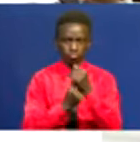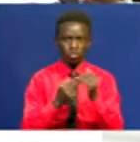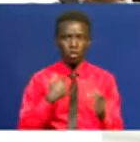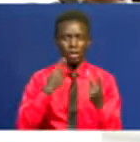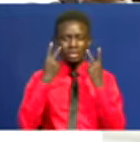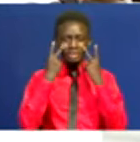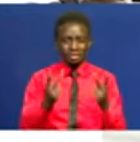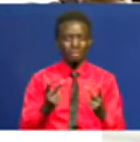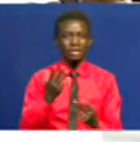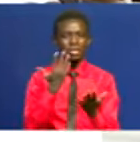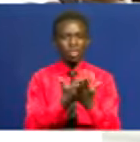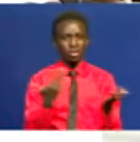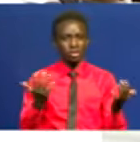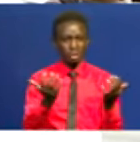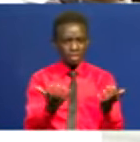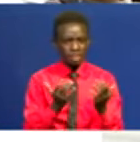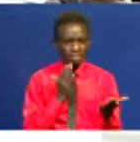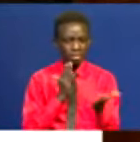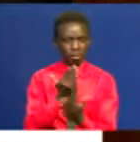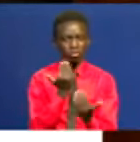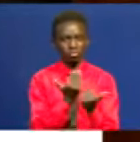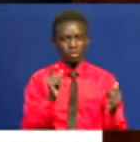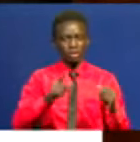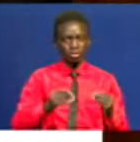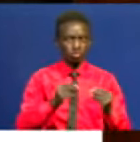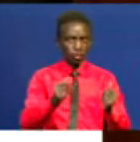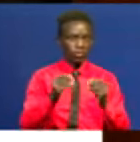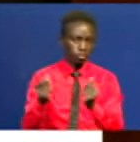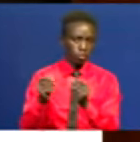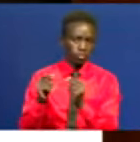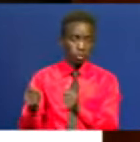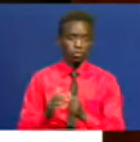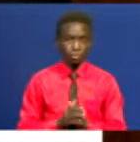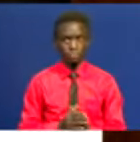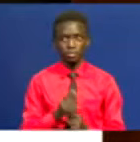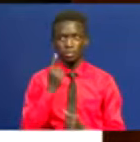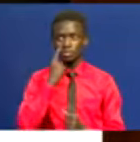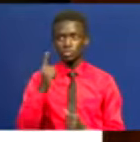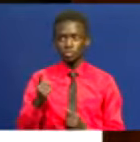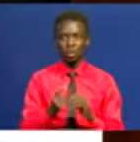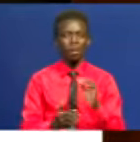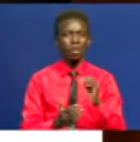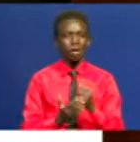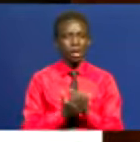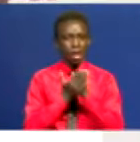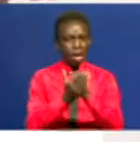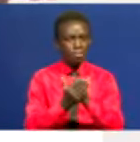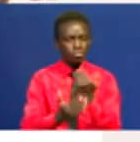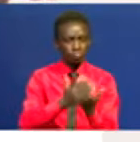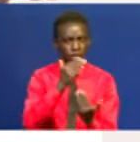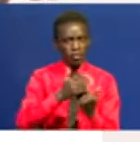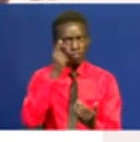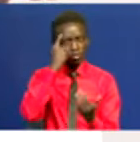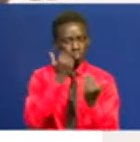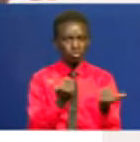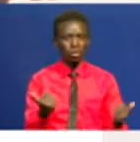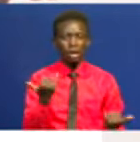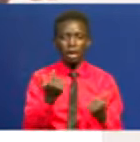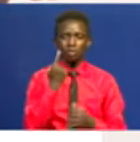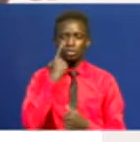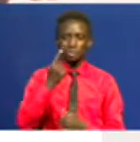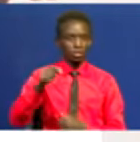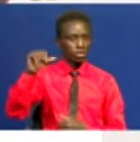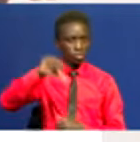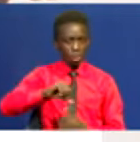katika mfumo wa kutayarisha bajeti. Umma dhidi ya watoto ni hali halisi ambayo inazorota zaidi wakati wa